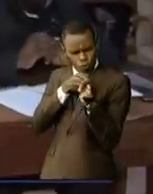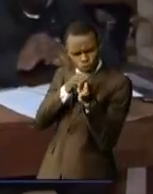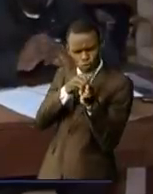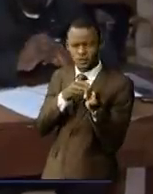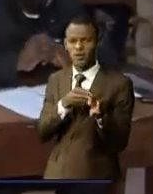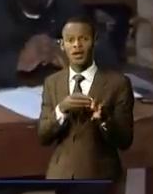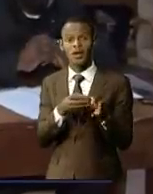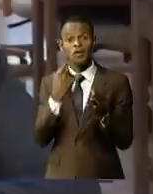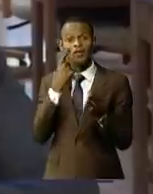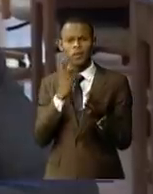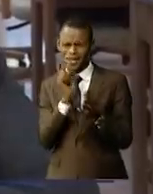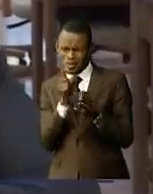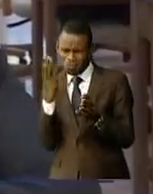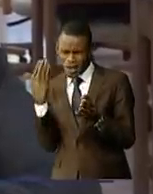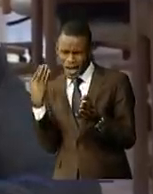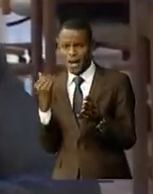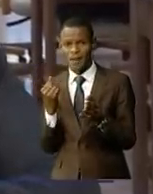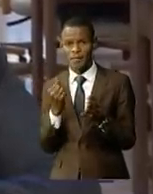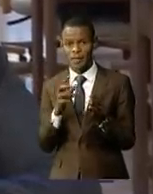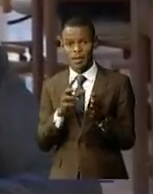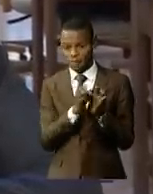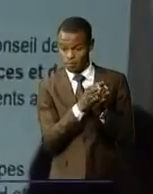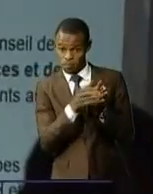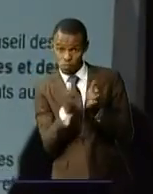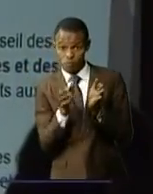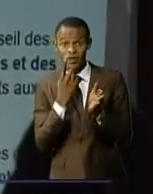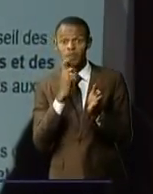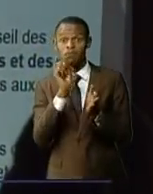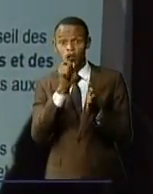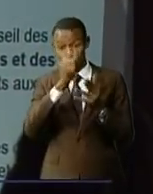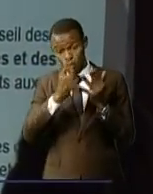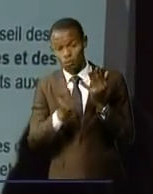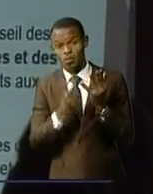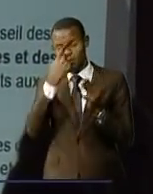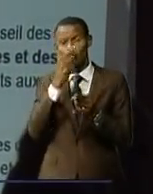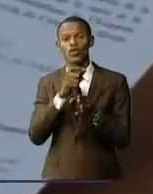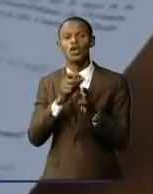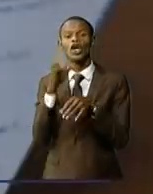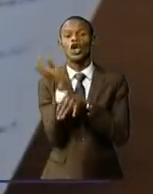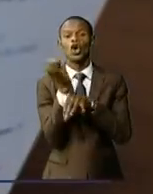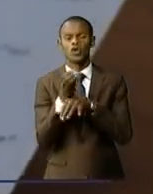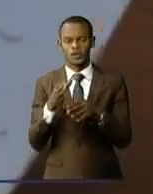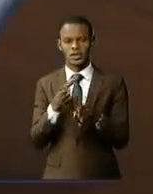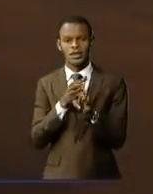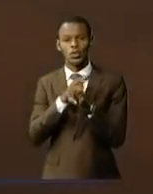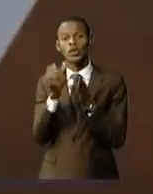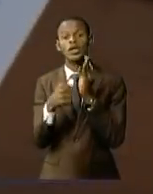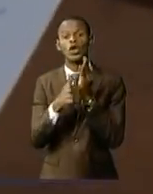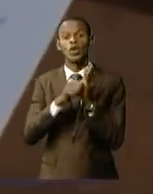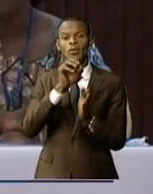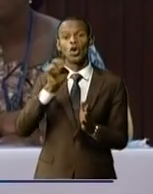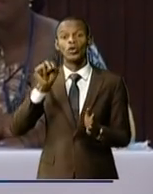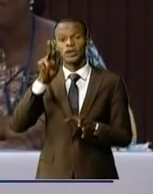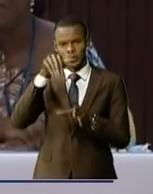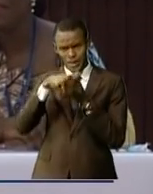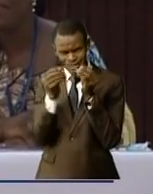recommandations de l'examen périodique universel, troisième cycle du Conseil de droits de l'homme de l'ONU. Il ressort de cette session quelques